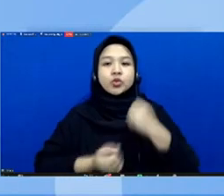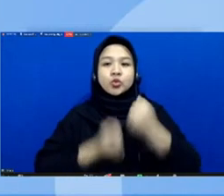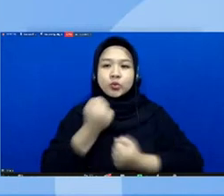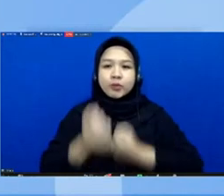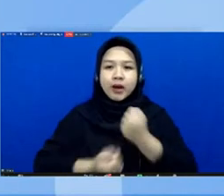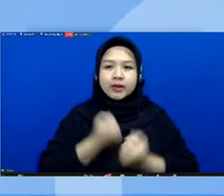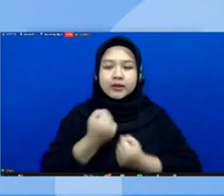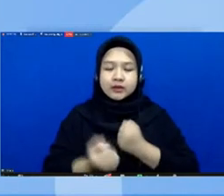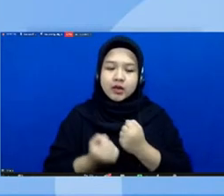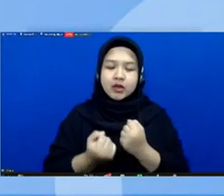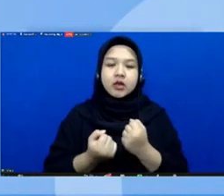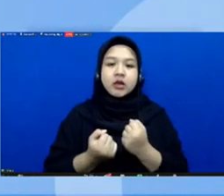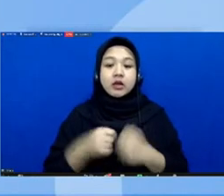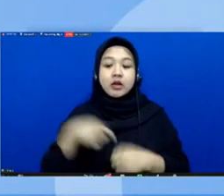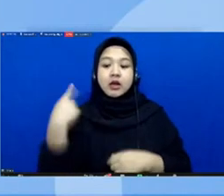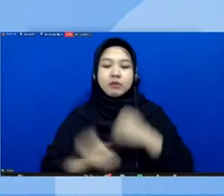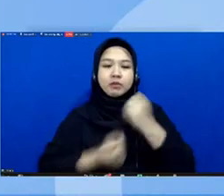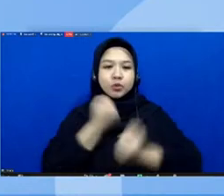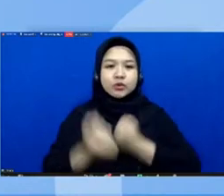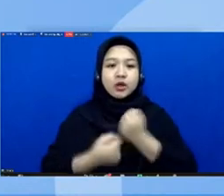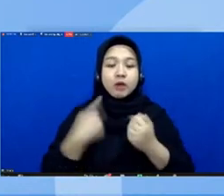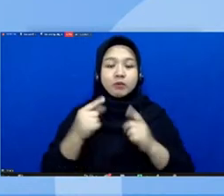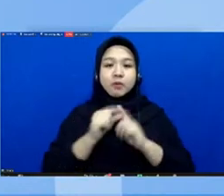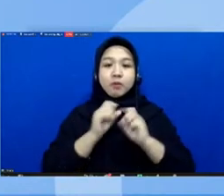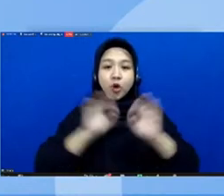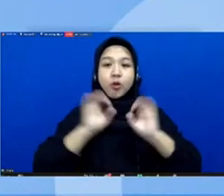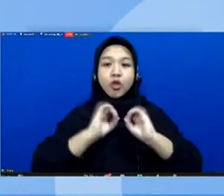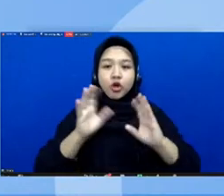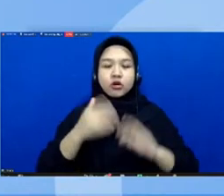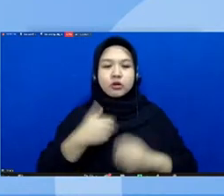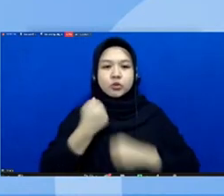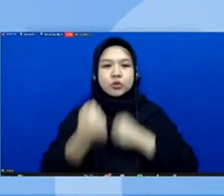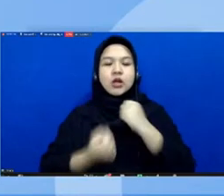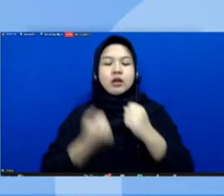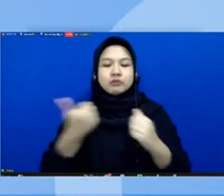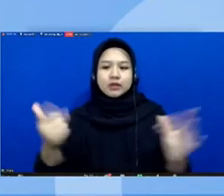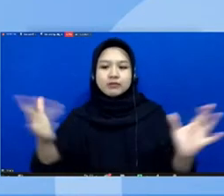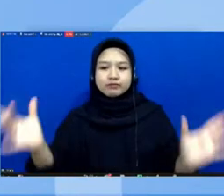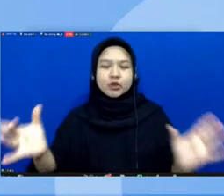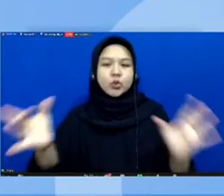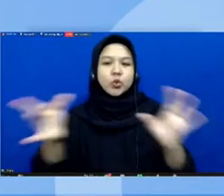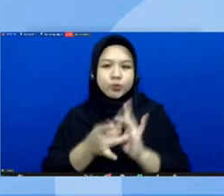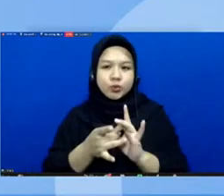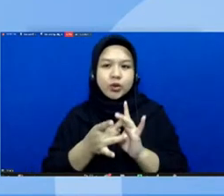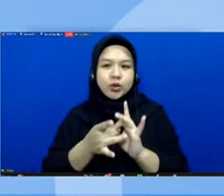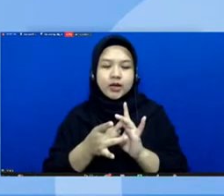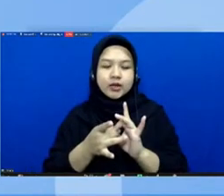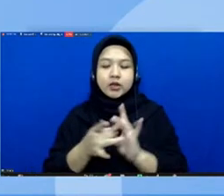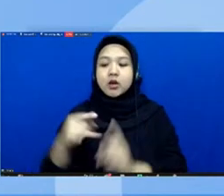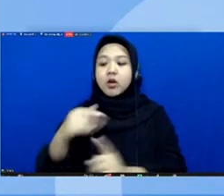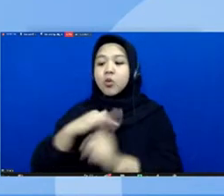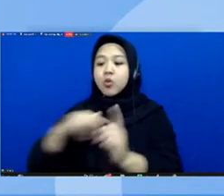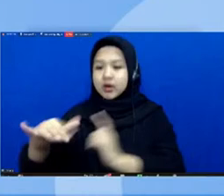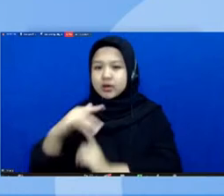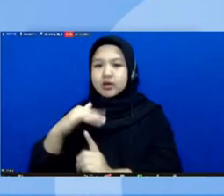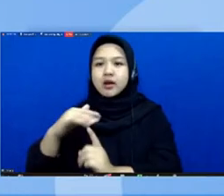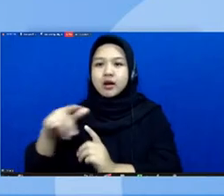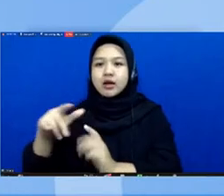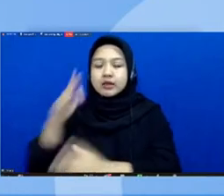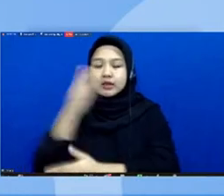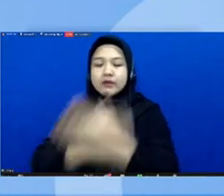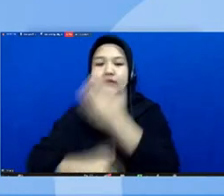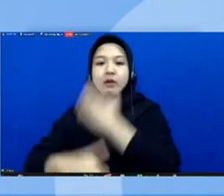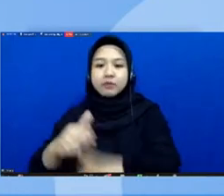upaya dari kami selaku promotor untuk menghubungkan warga masyarakat difabel dan